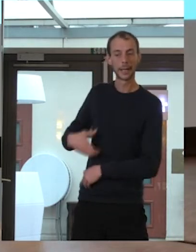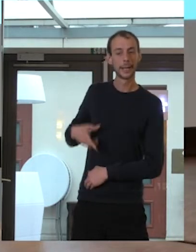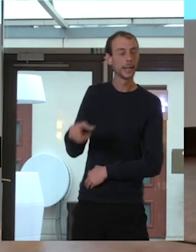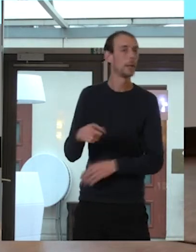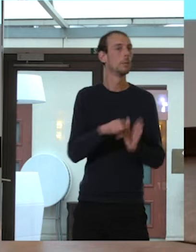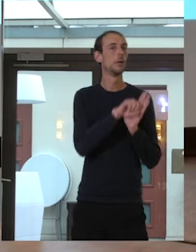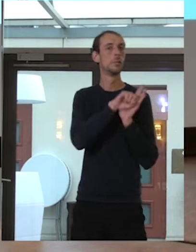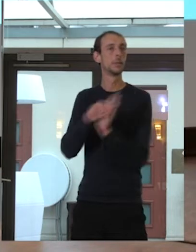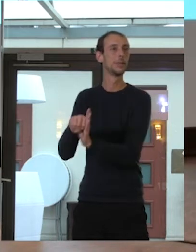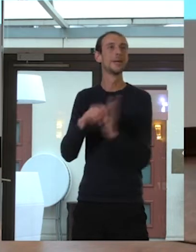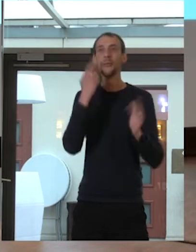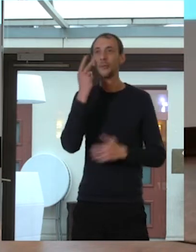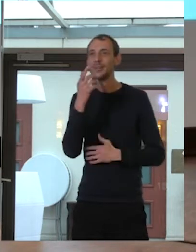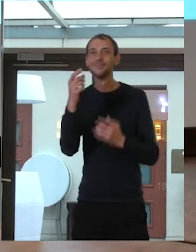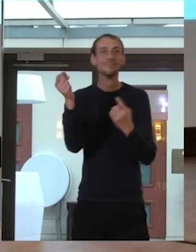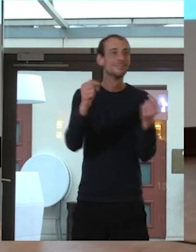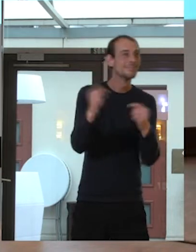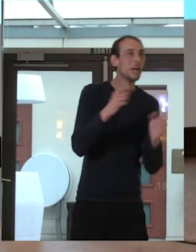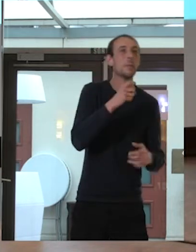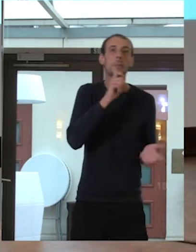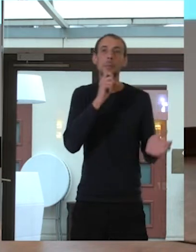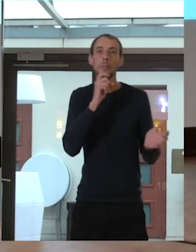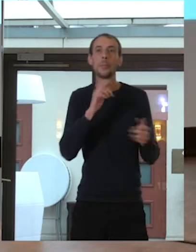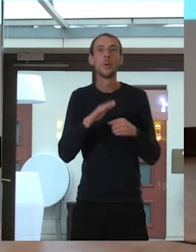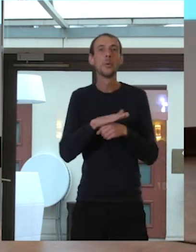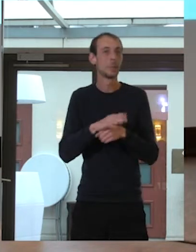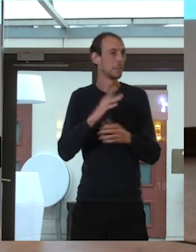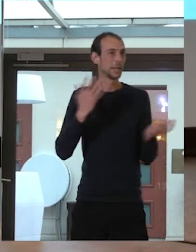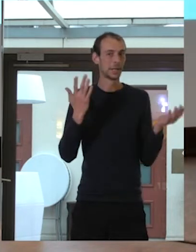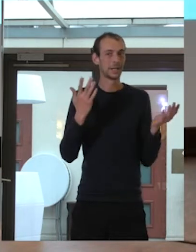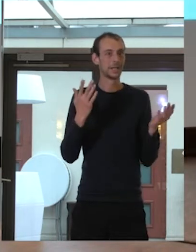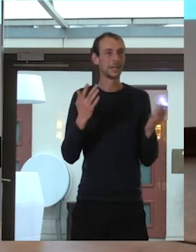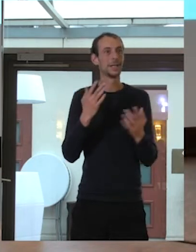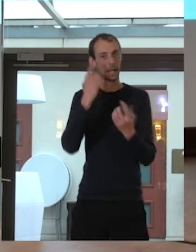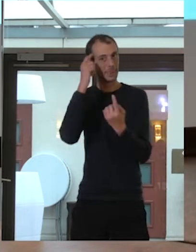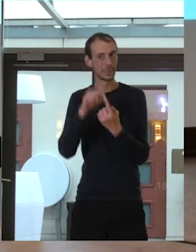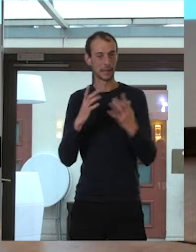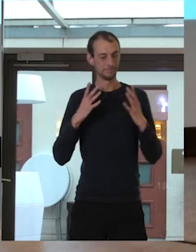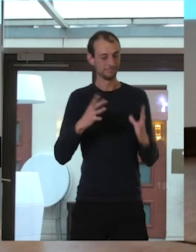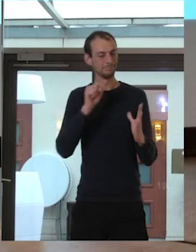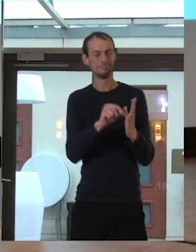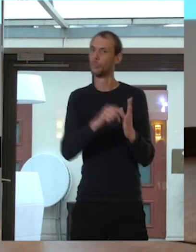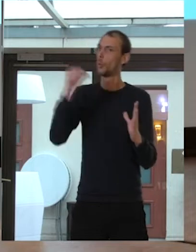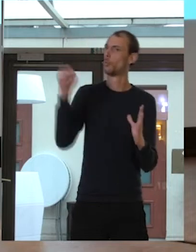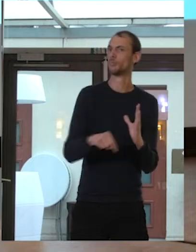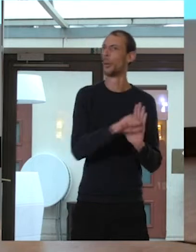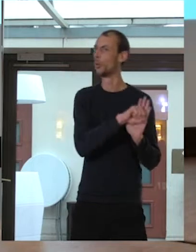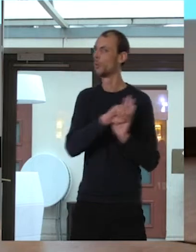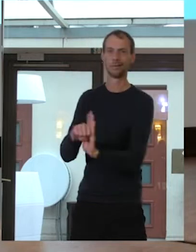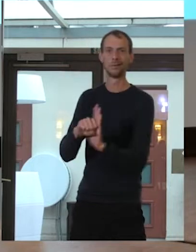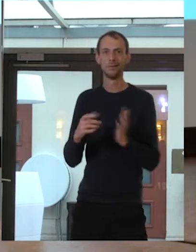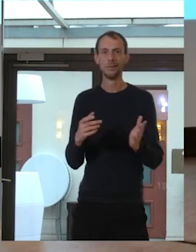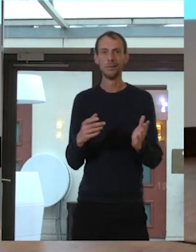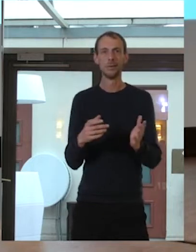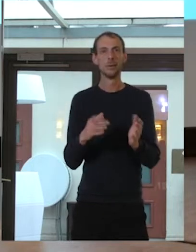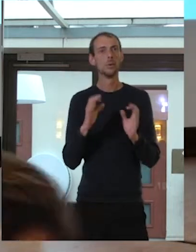encore tous arrivés, mais vous avez une équipe municipale qui est soudée autour de cet impératif majeur, et pas seulement le 8